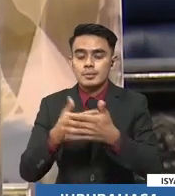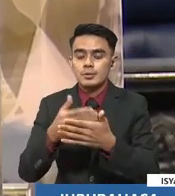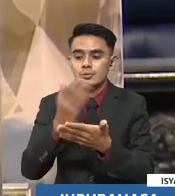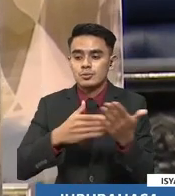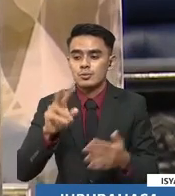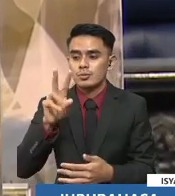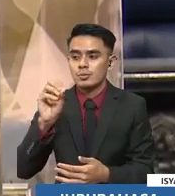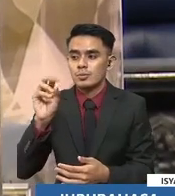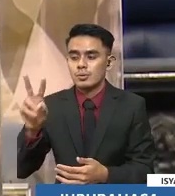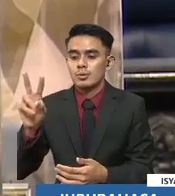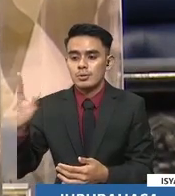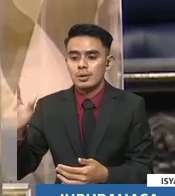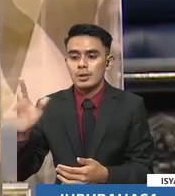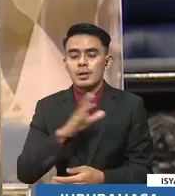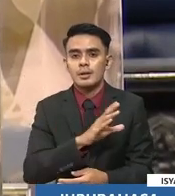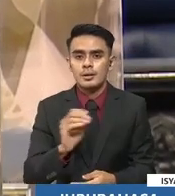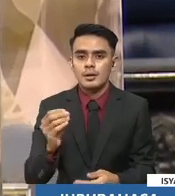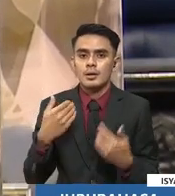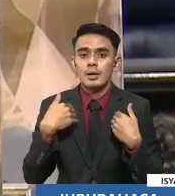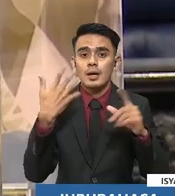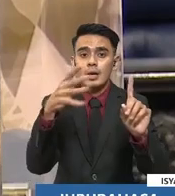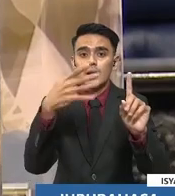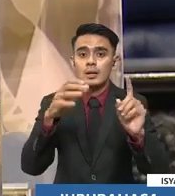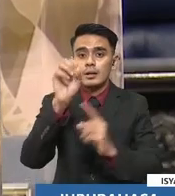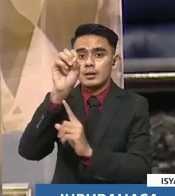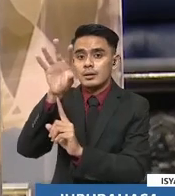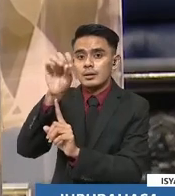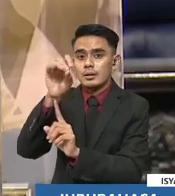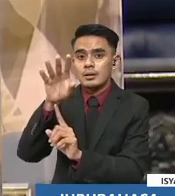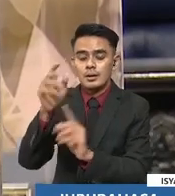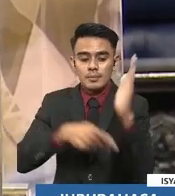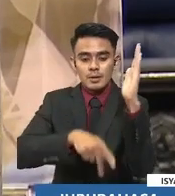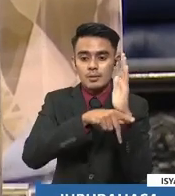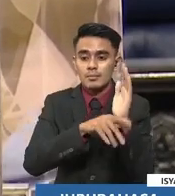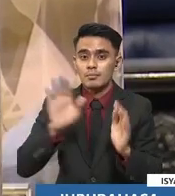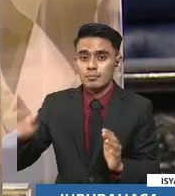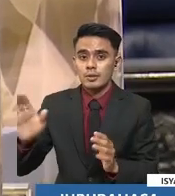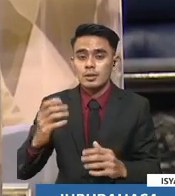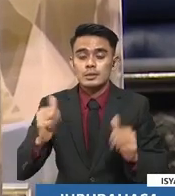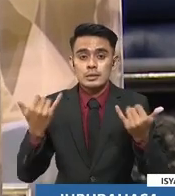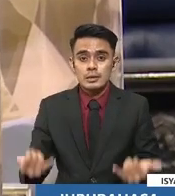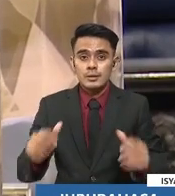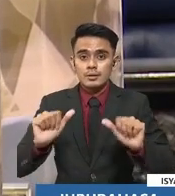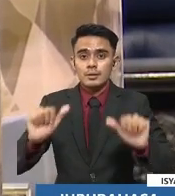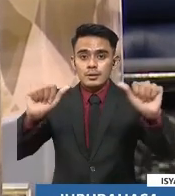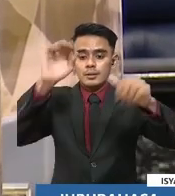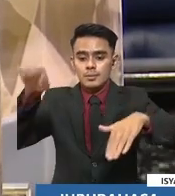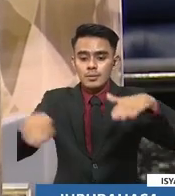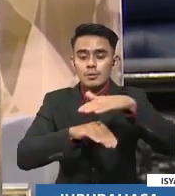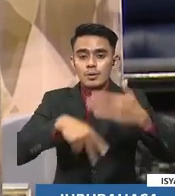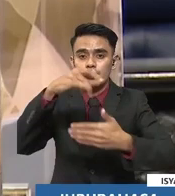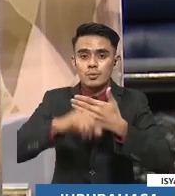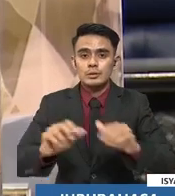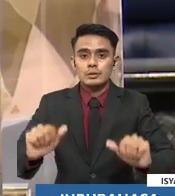ketiga 2023. Manakala terdapat sebanyak 15 stesen pemancar sedia ada di Parlimen Ulu Rejang yang sedang dinaik taraf di bawah